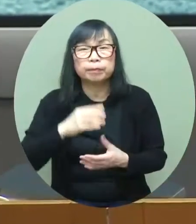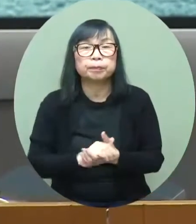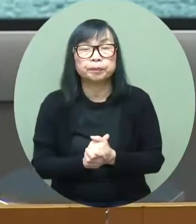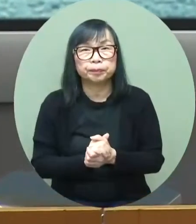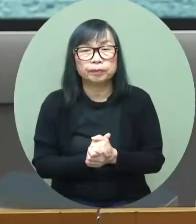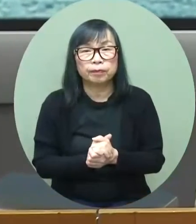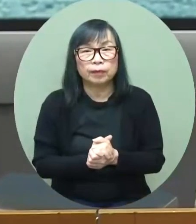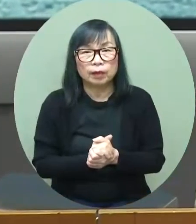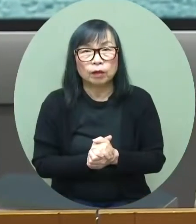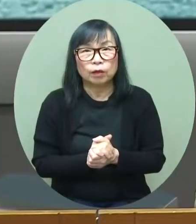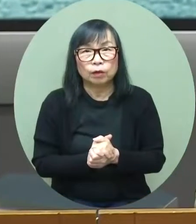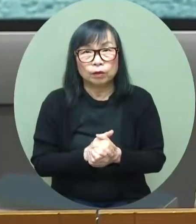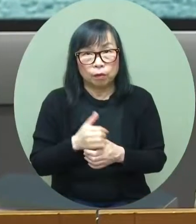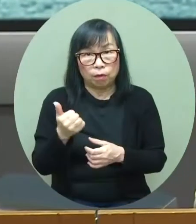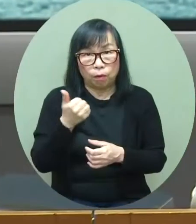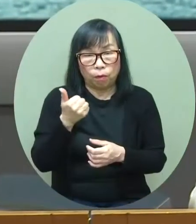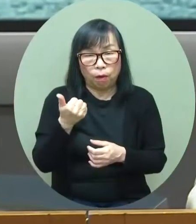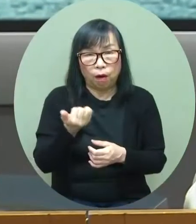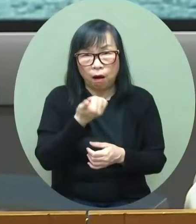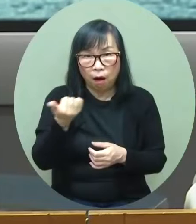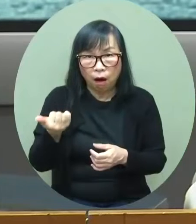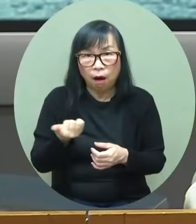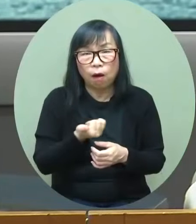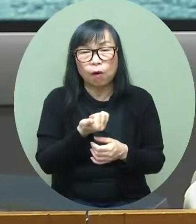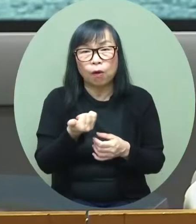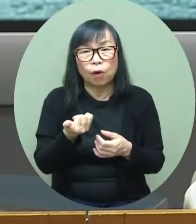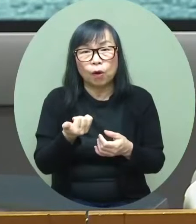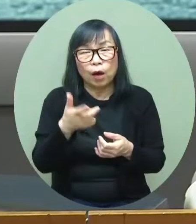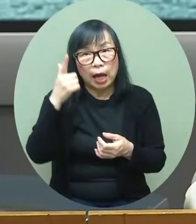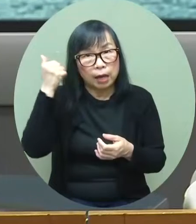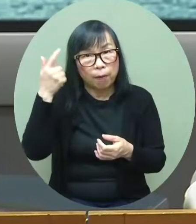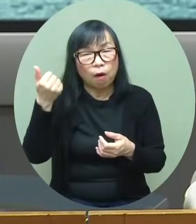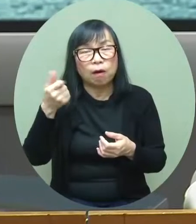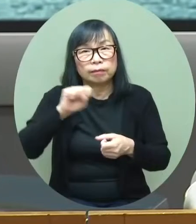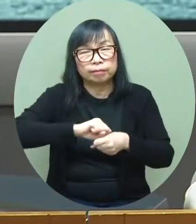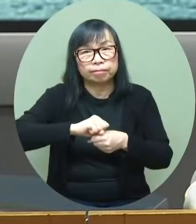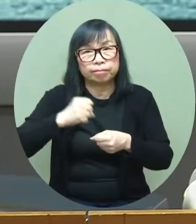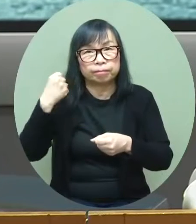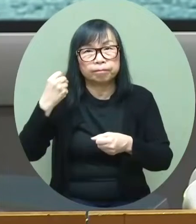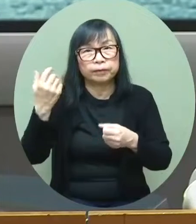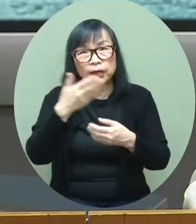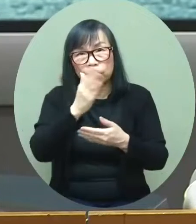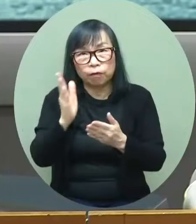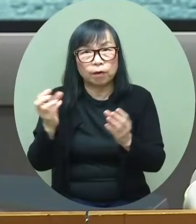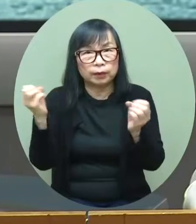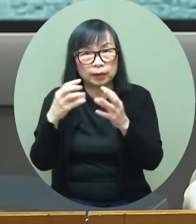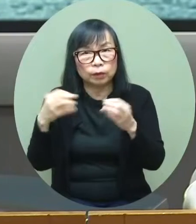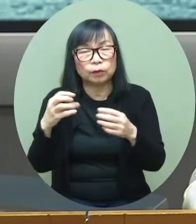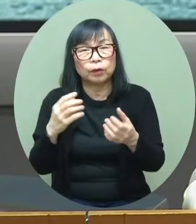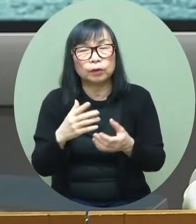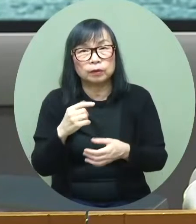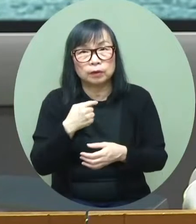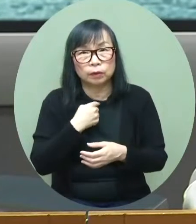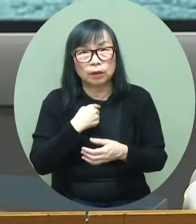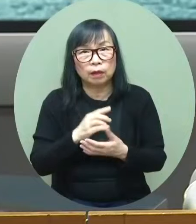咁都係有效咁啦。希望可以加即係點啊？希望可以加強各方面嘅溝通啦，同埋即係討論啦。咁